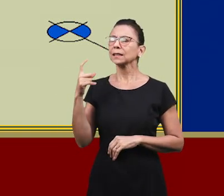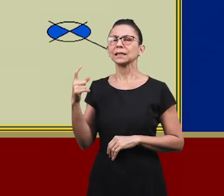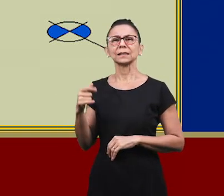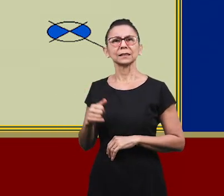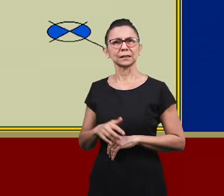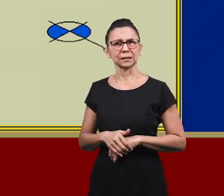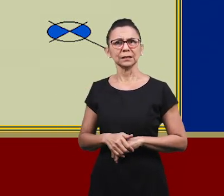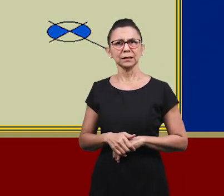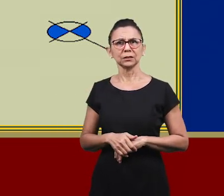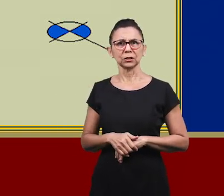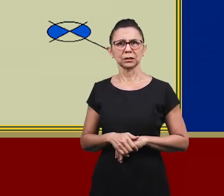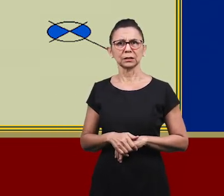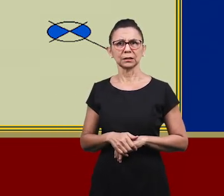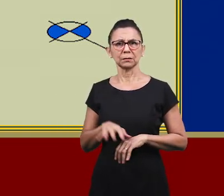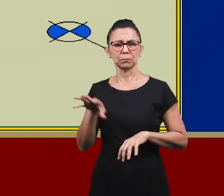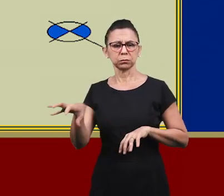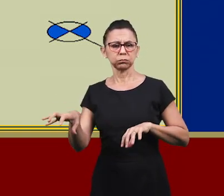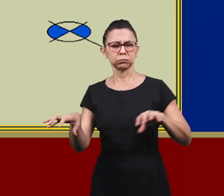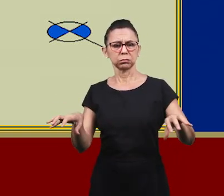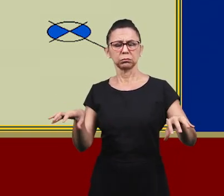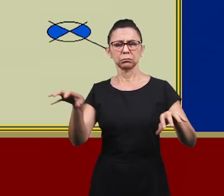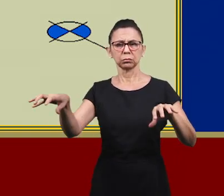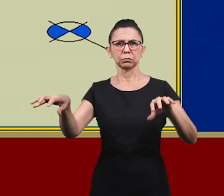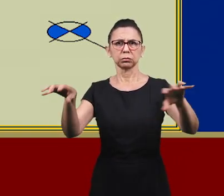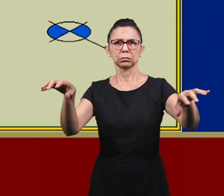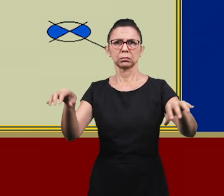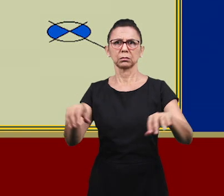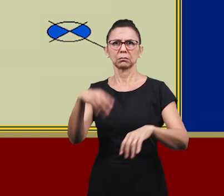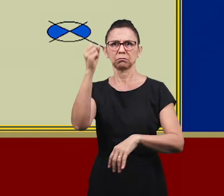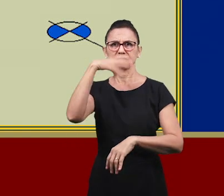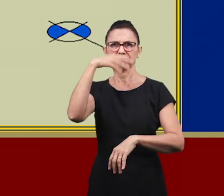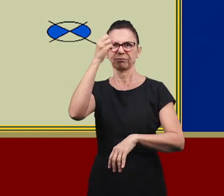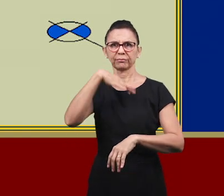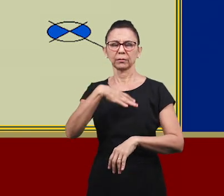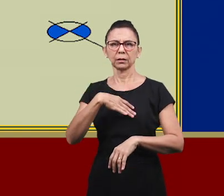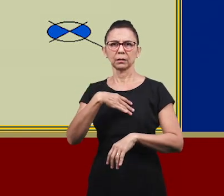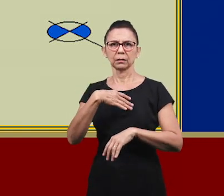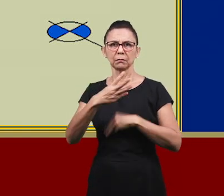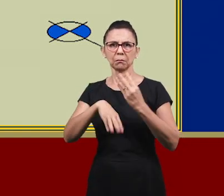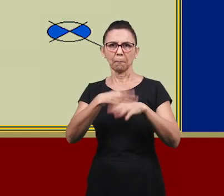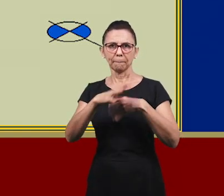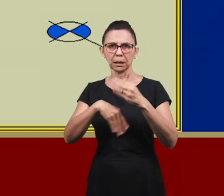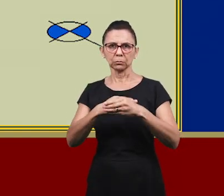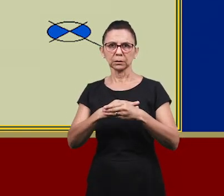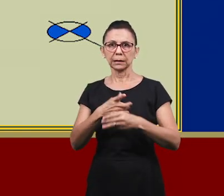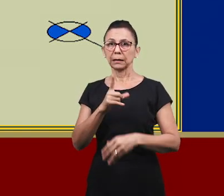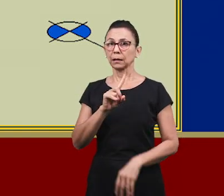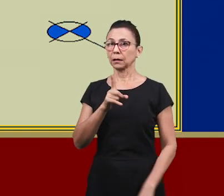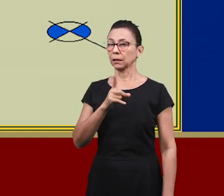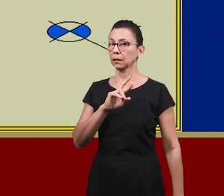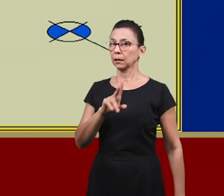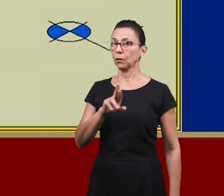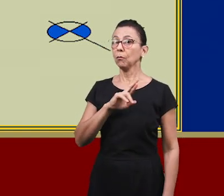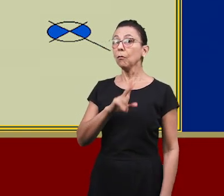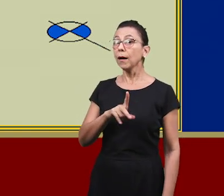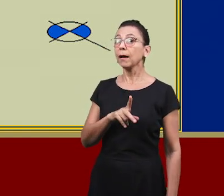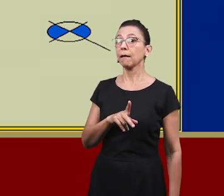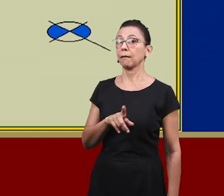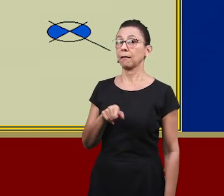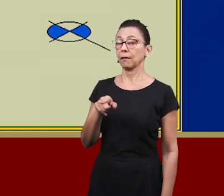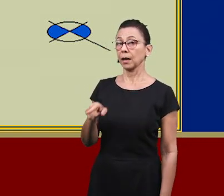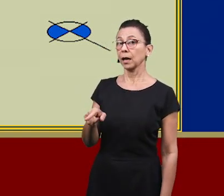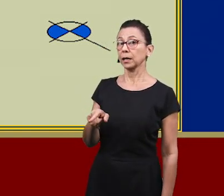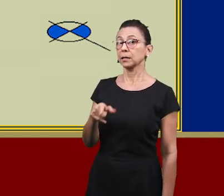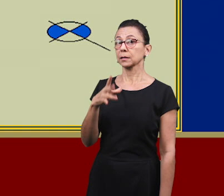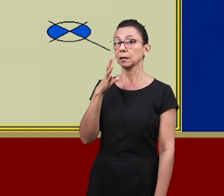tribus, ils étaient dans ces positions, mais n'étaient pas n'importe comment. Elles n'étaient pas n'importe comment. Elles